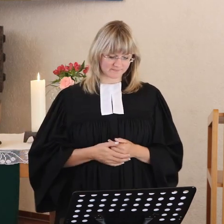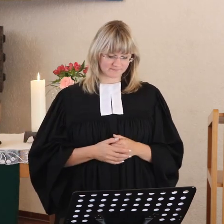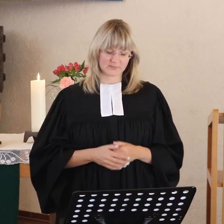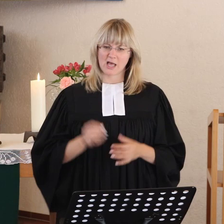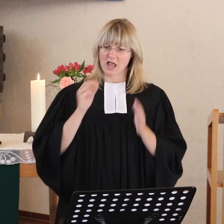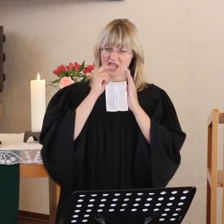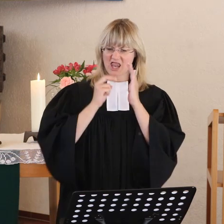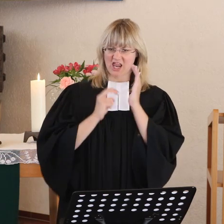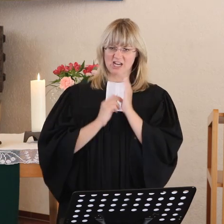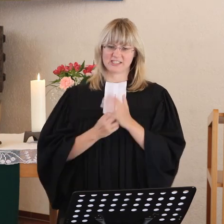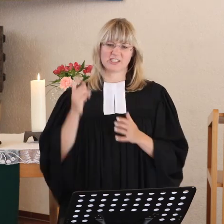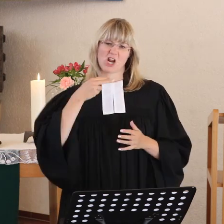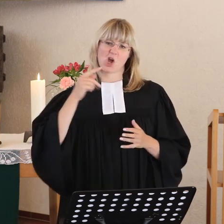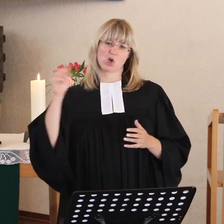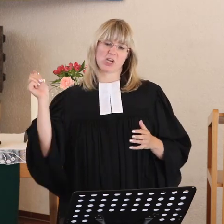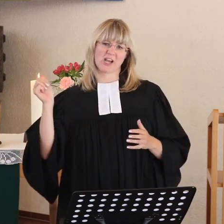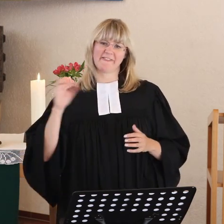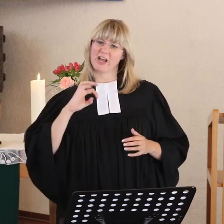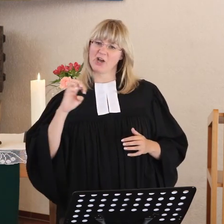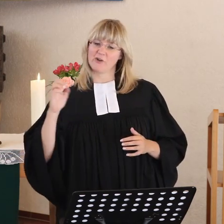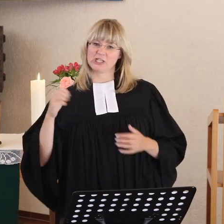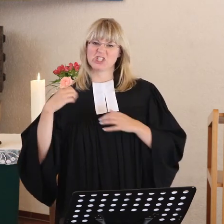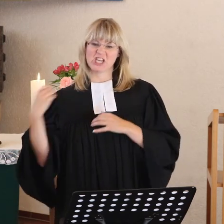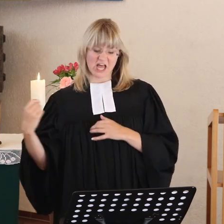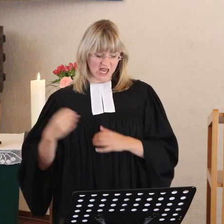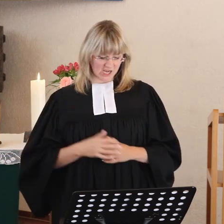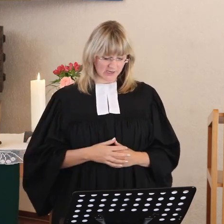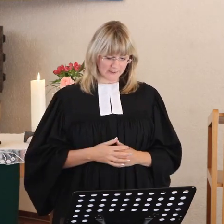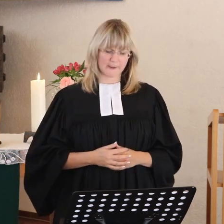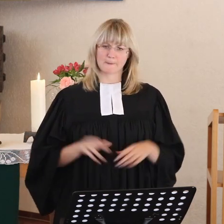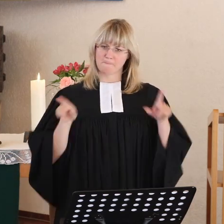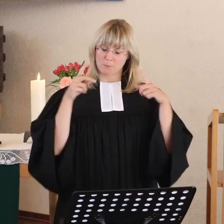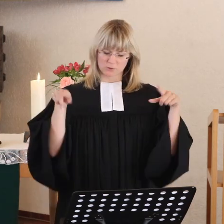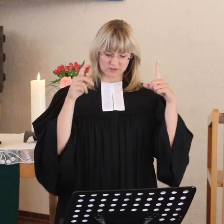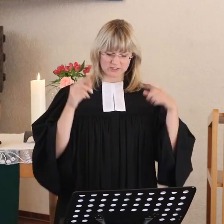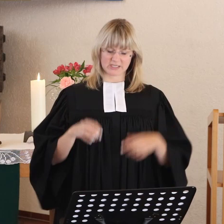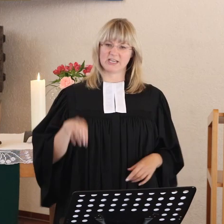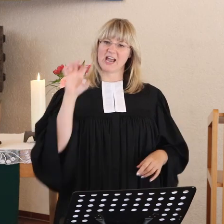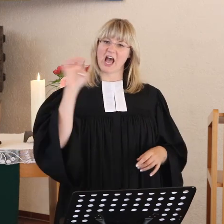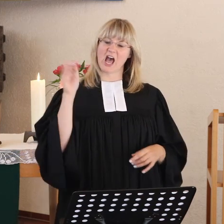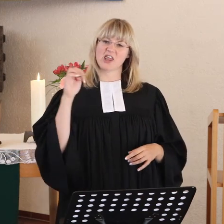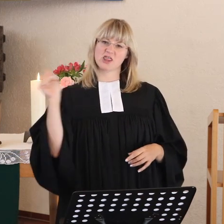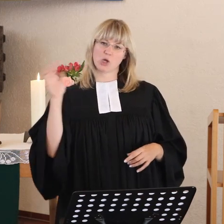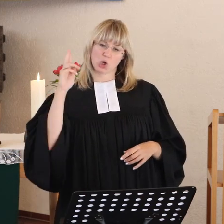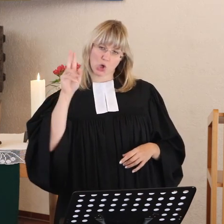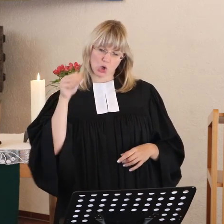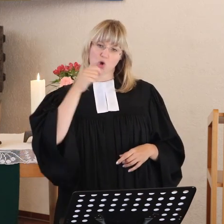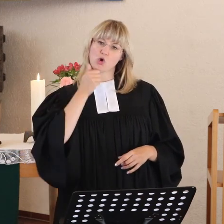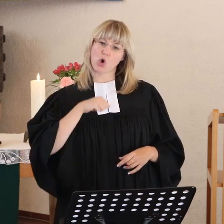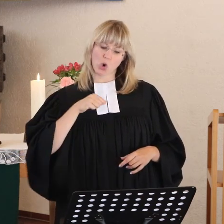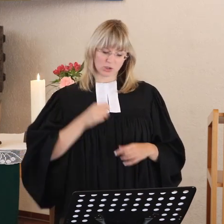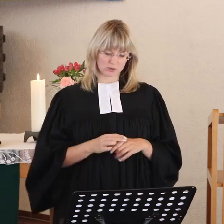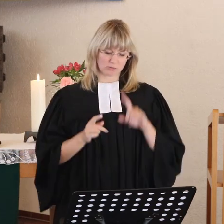übersetzt in die Gebärdensprache, es liest Claudia Raffler-Spierling. Und musikalisch begleiten uns Anne Roth am